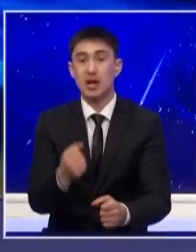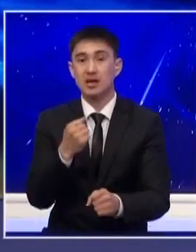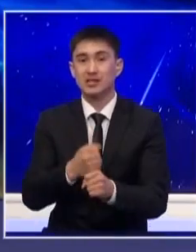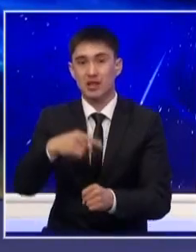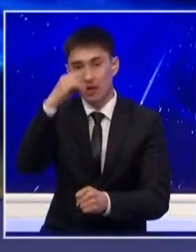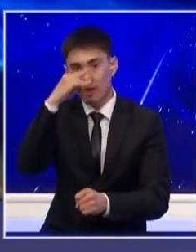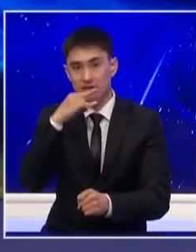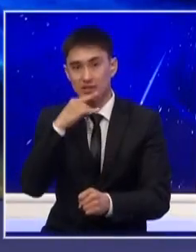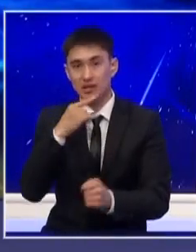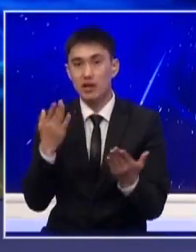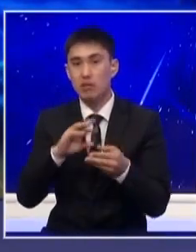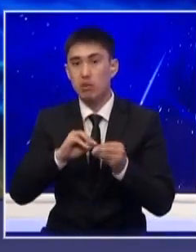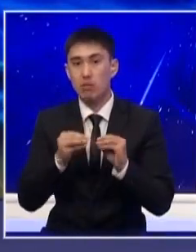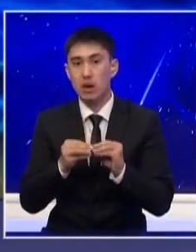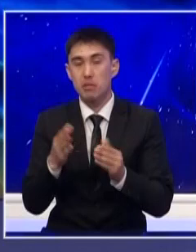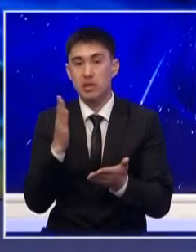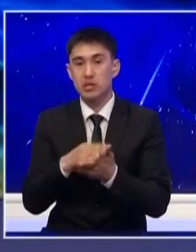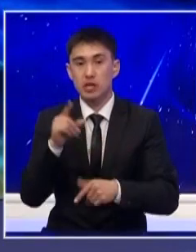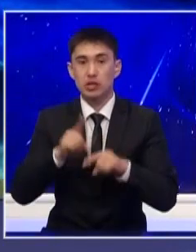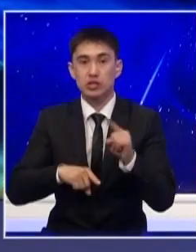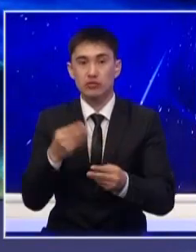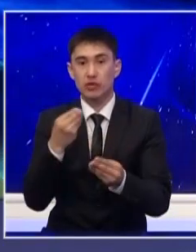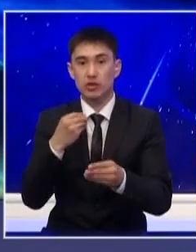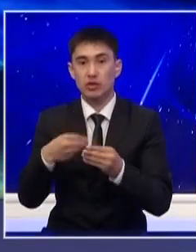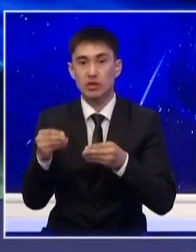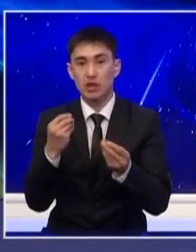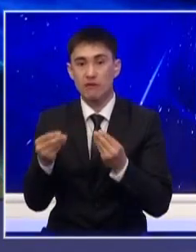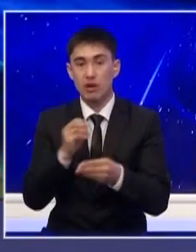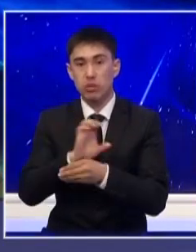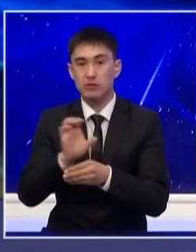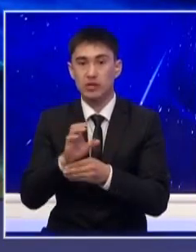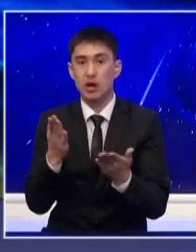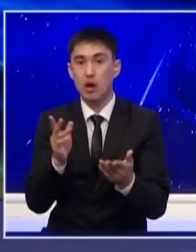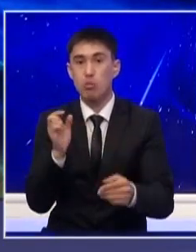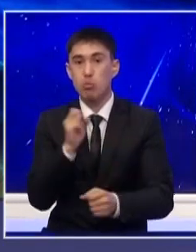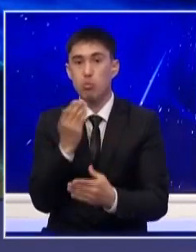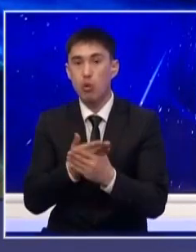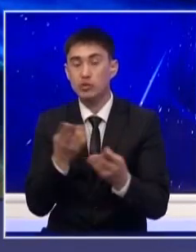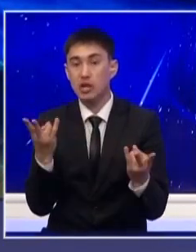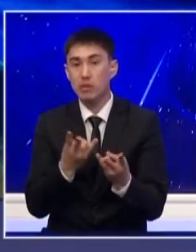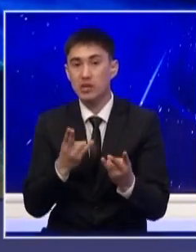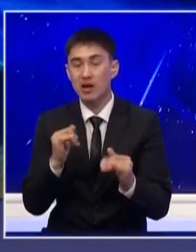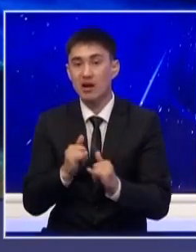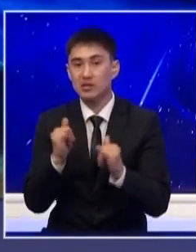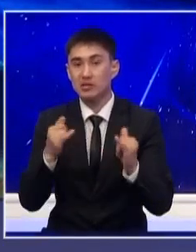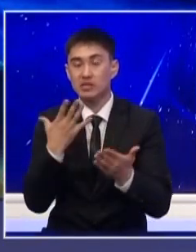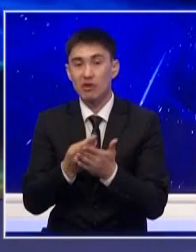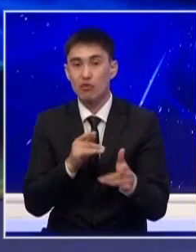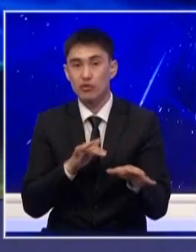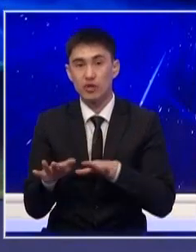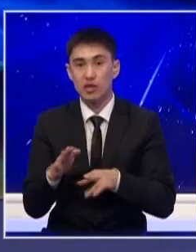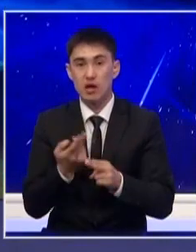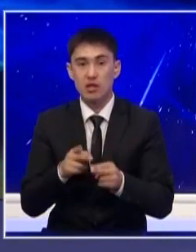Сделано в Казахстане. Какие проблемы испытывают отечественные товаропроизводители и какая помощь им необходима для развития своего